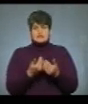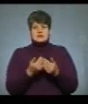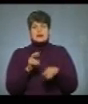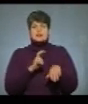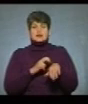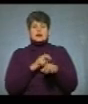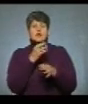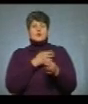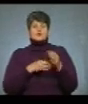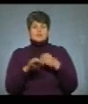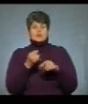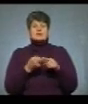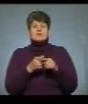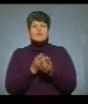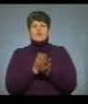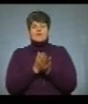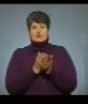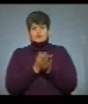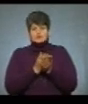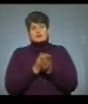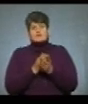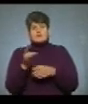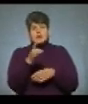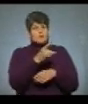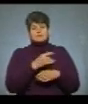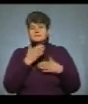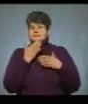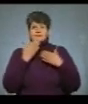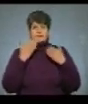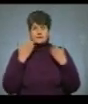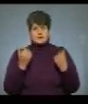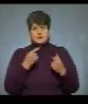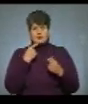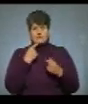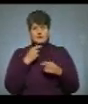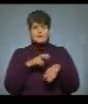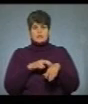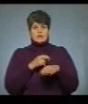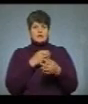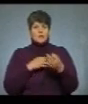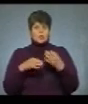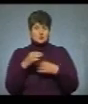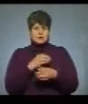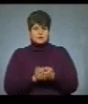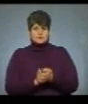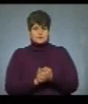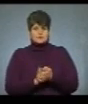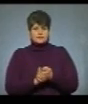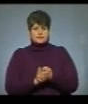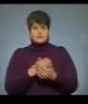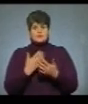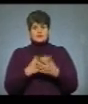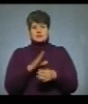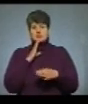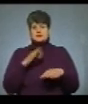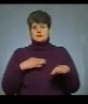лікаря-консультанта. Цієї послуги у районних станціях екстреної допомоги немає, розповідає лікар-консультант Анна Омелянюк. От жінка там